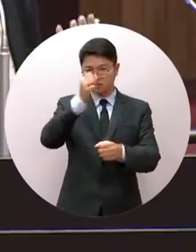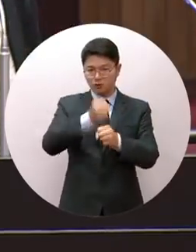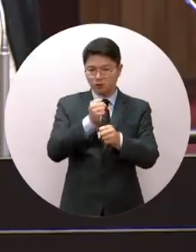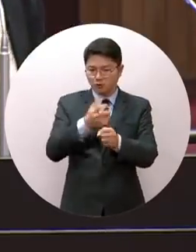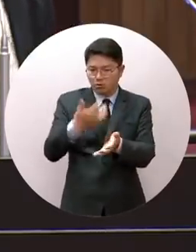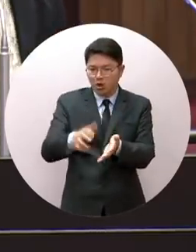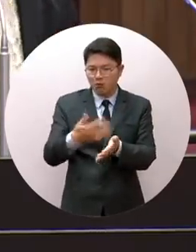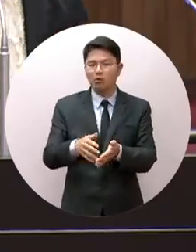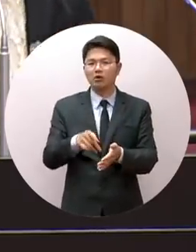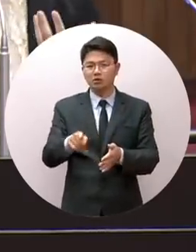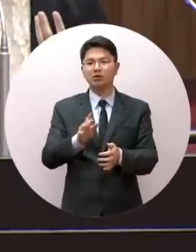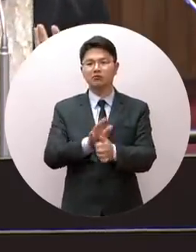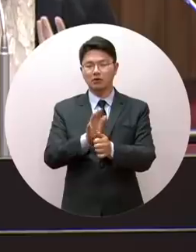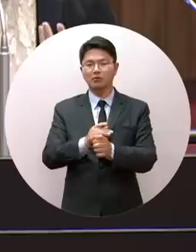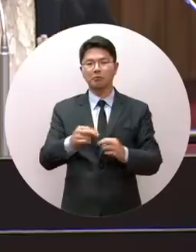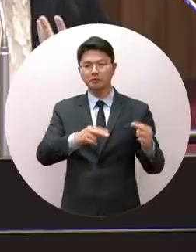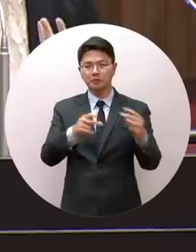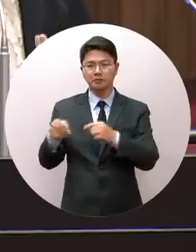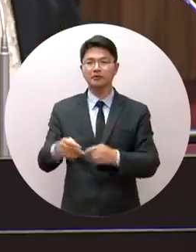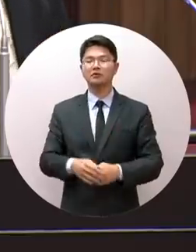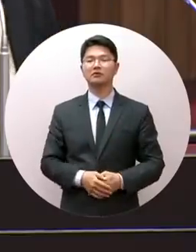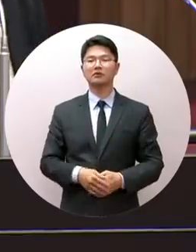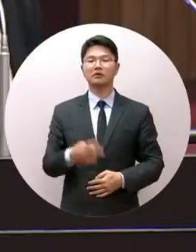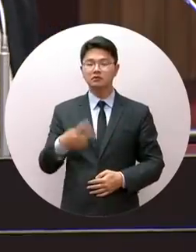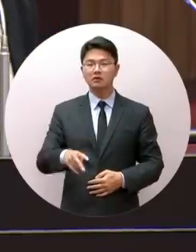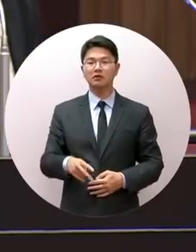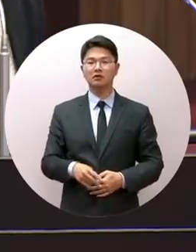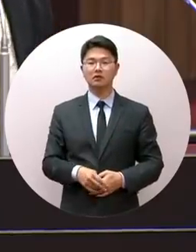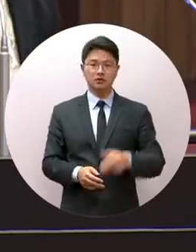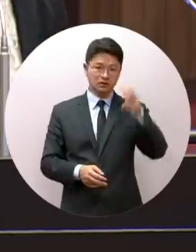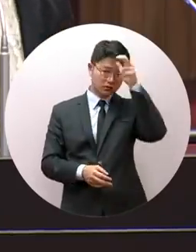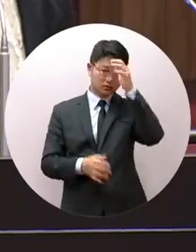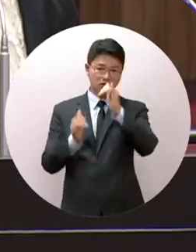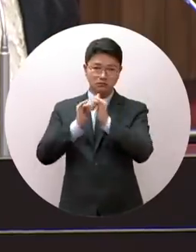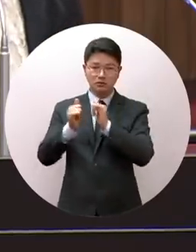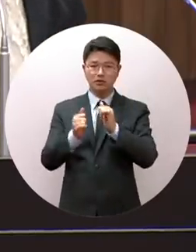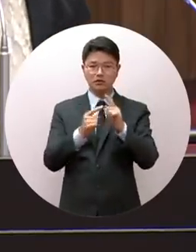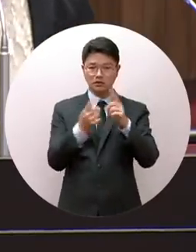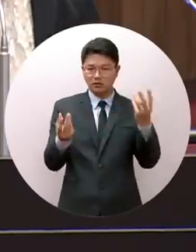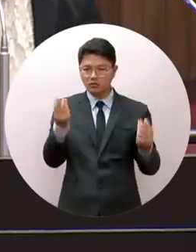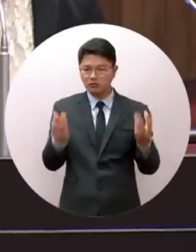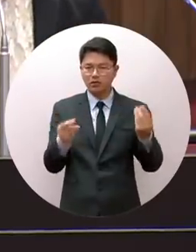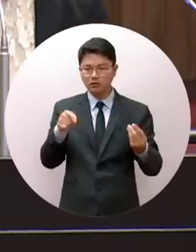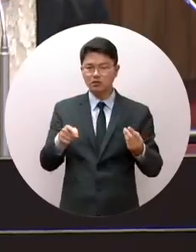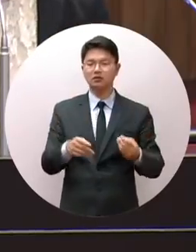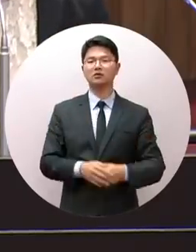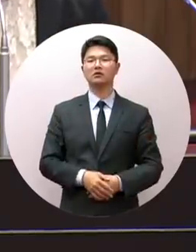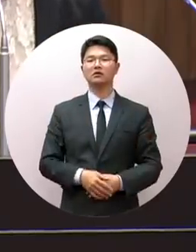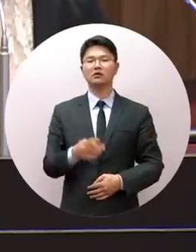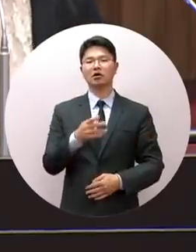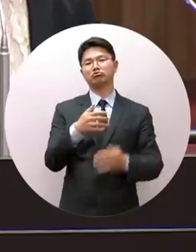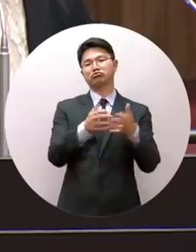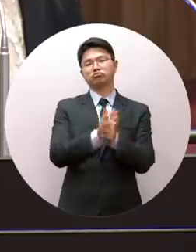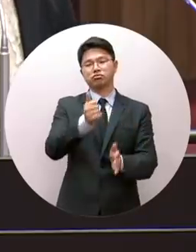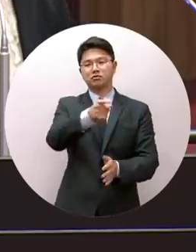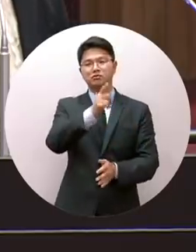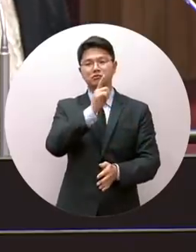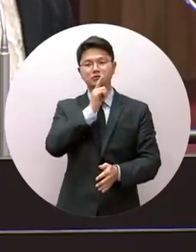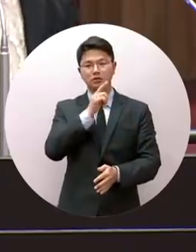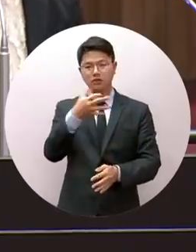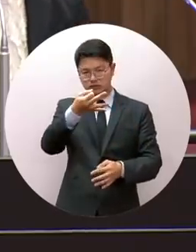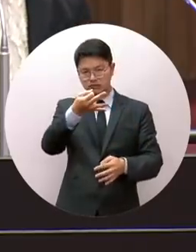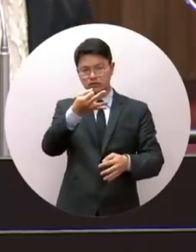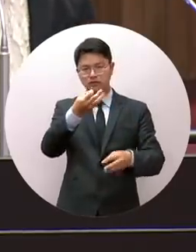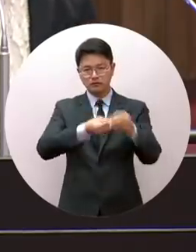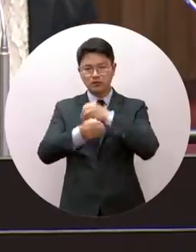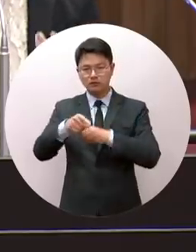到底我们现在警力配置什么样是一个比较好的警力配置？刚才听起来好像部长你也要考虑到裁员的问题。当然，我们如